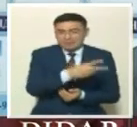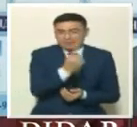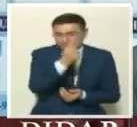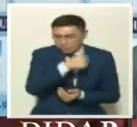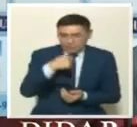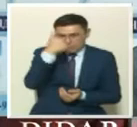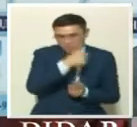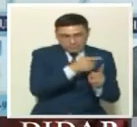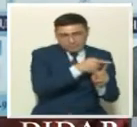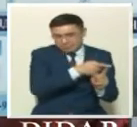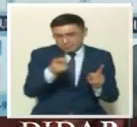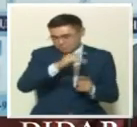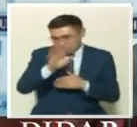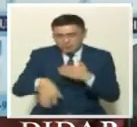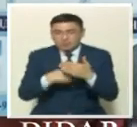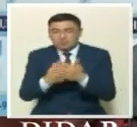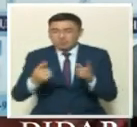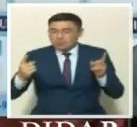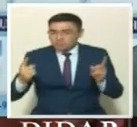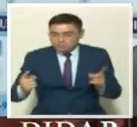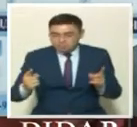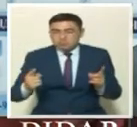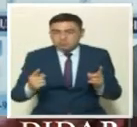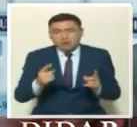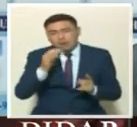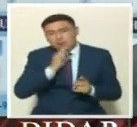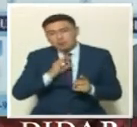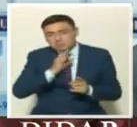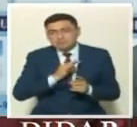С этого периода цены не предусматриваются на